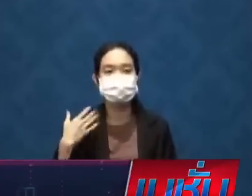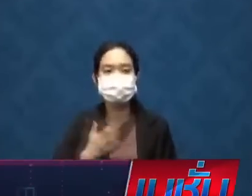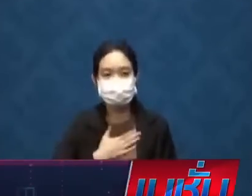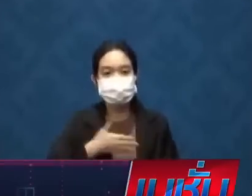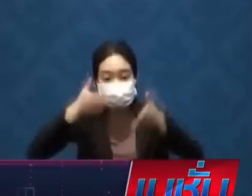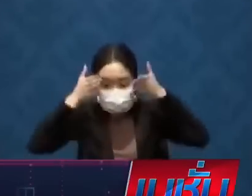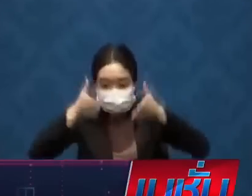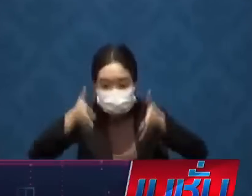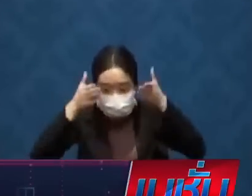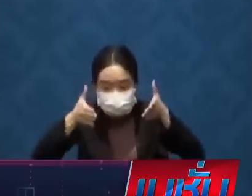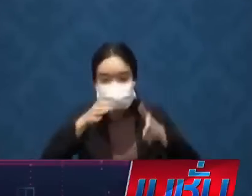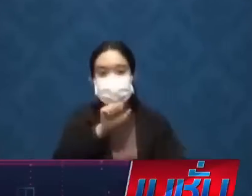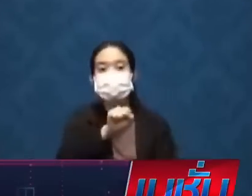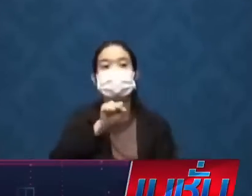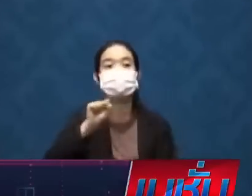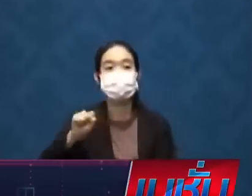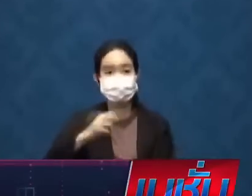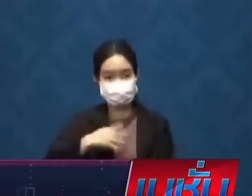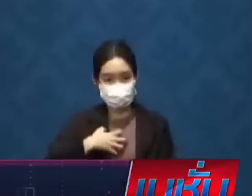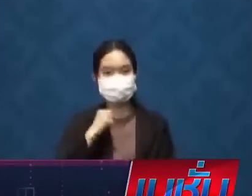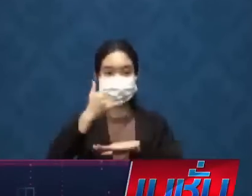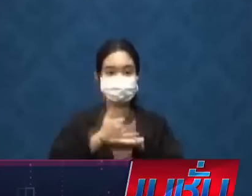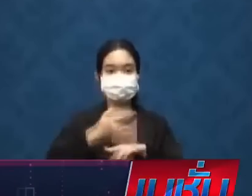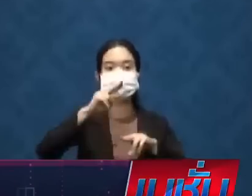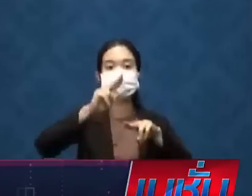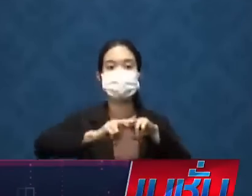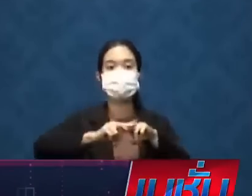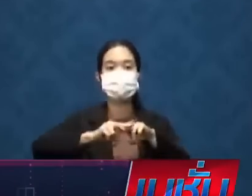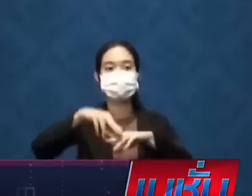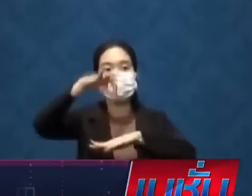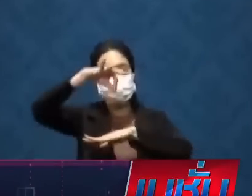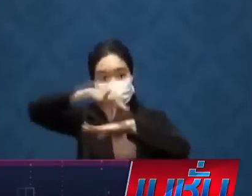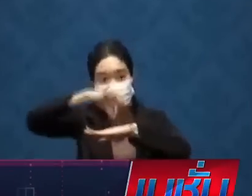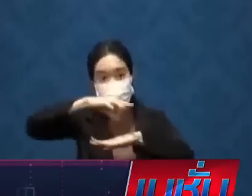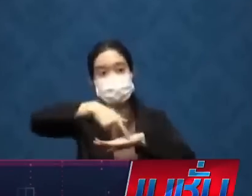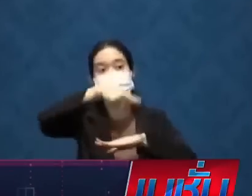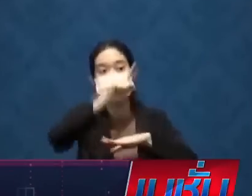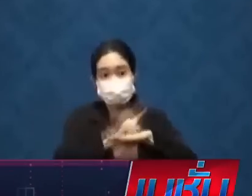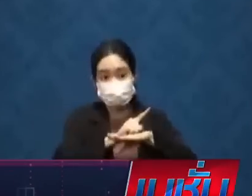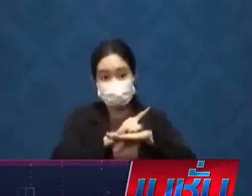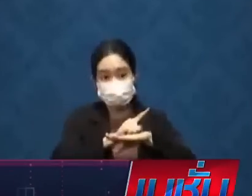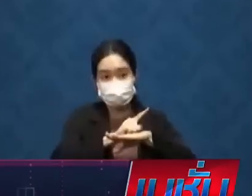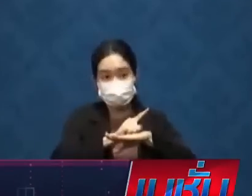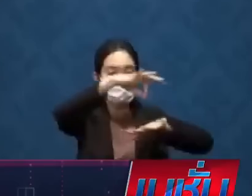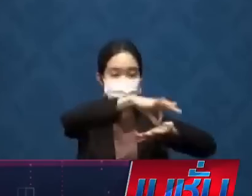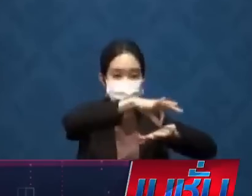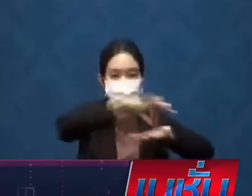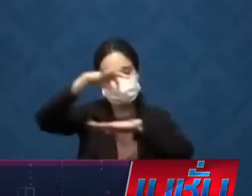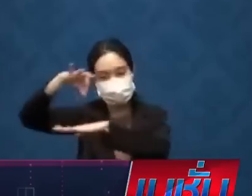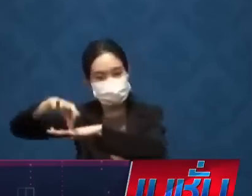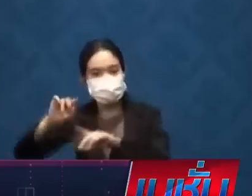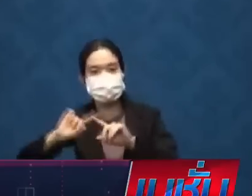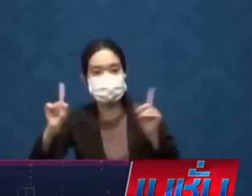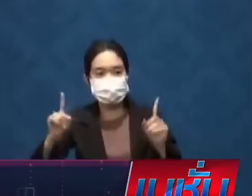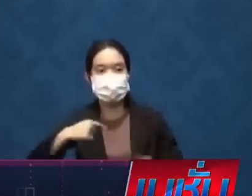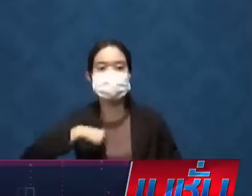เป็นส.สรอบนี้ผมก็ตั้งใจอยากทำงานกันเต็มที่เวลาลงจากบัลลังก์ผมต้องไปทำหน้าที่เป็นสมาชิกผม